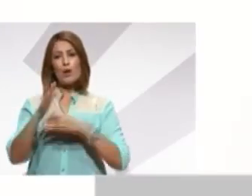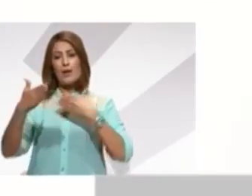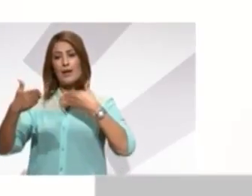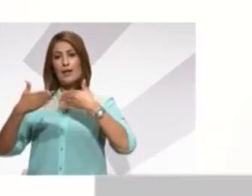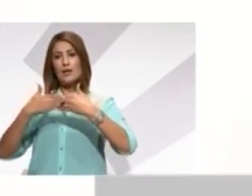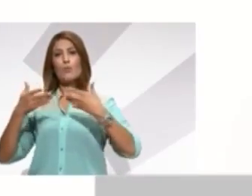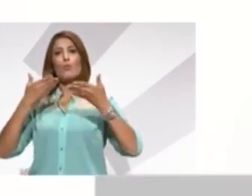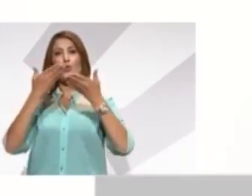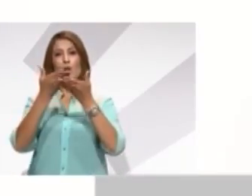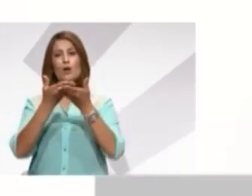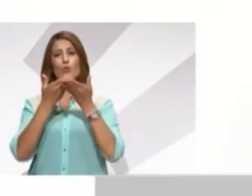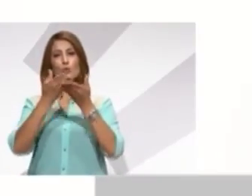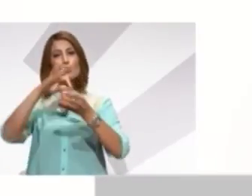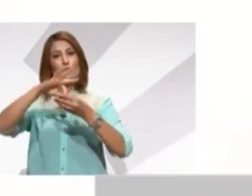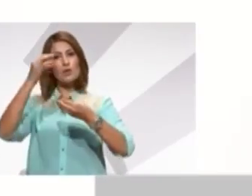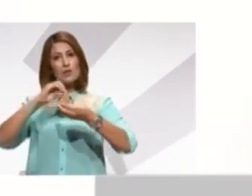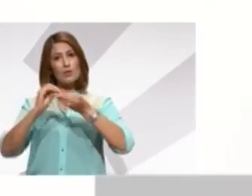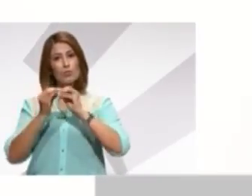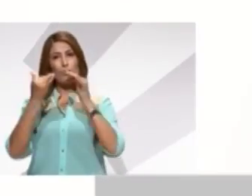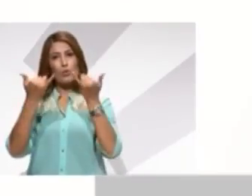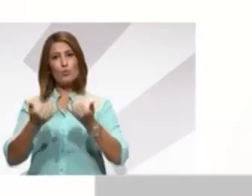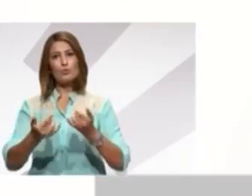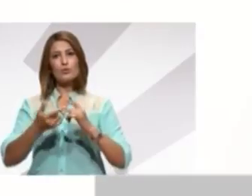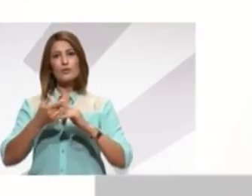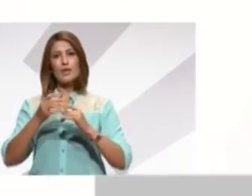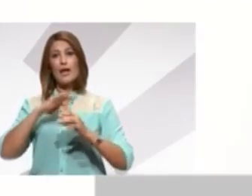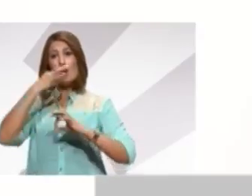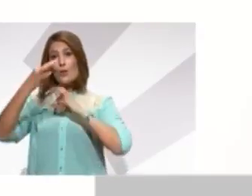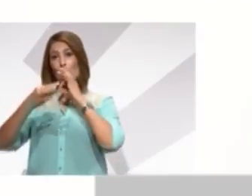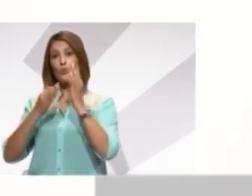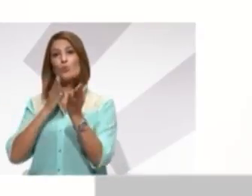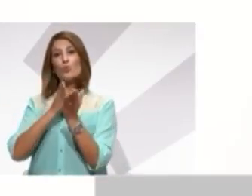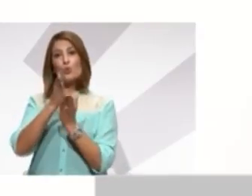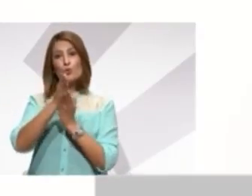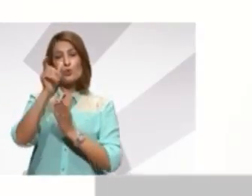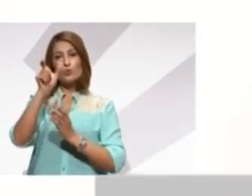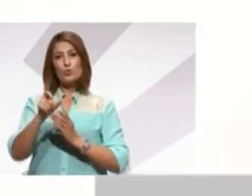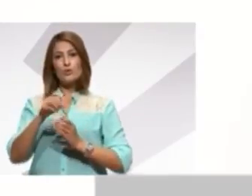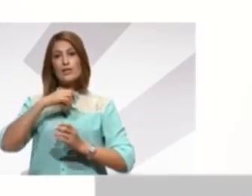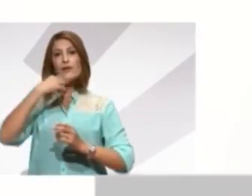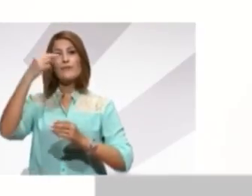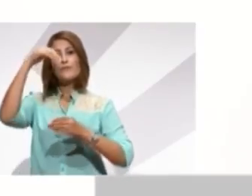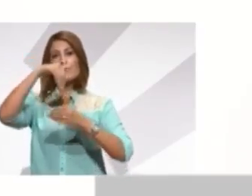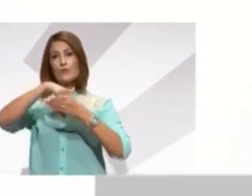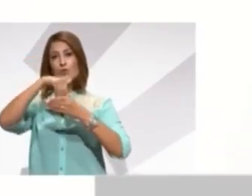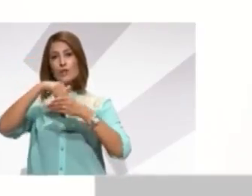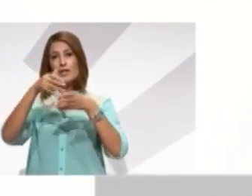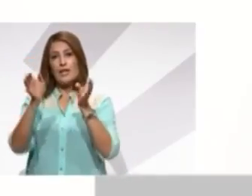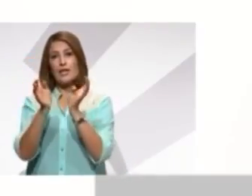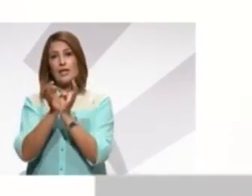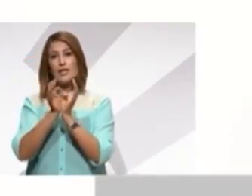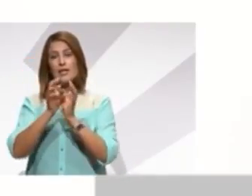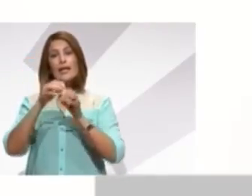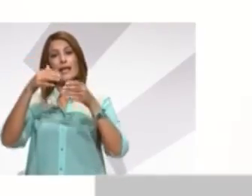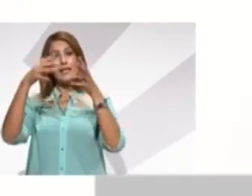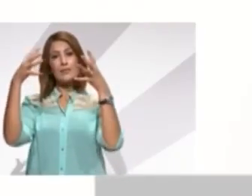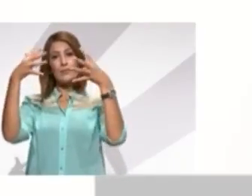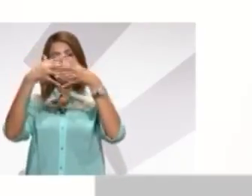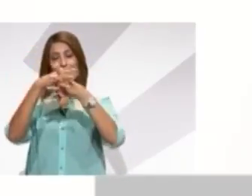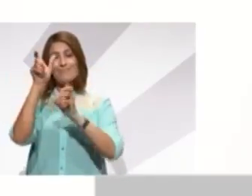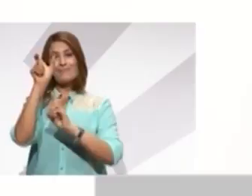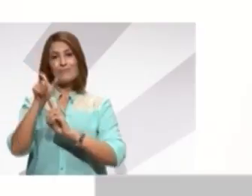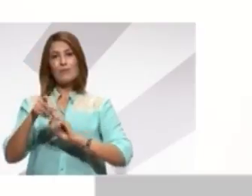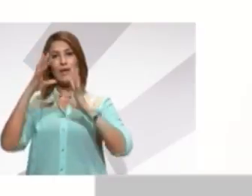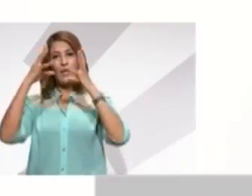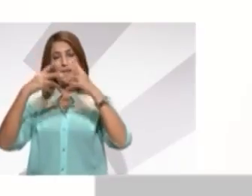المواطنين تكلموا عن ان وعدكم نكون فيها واللي صوت القائمه سته وعشرين قامت حسب التحزب